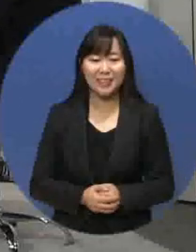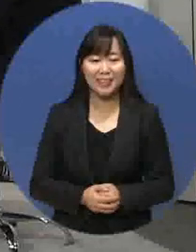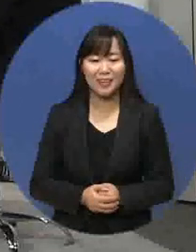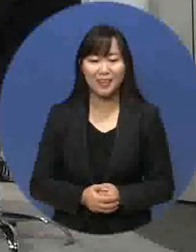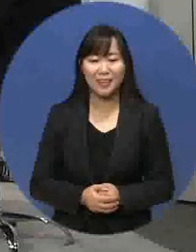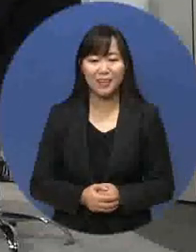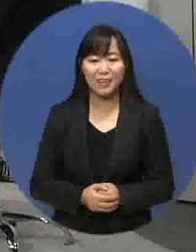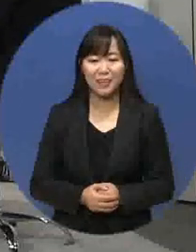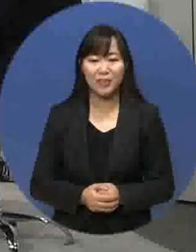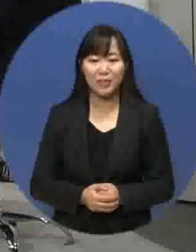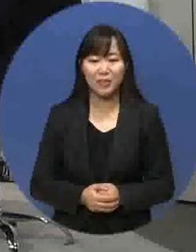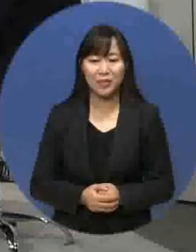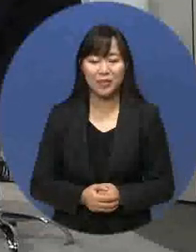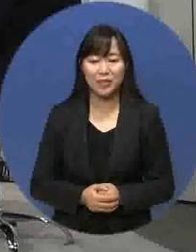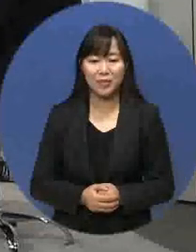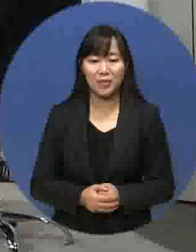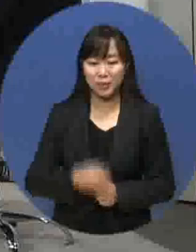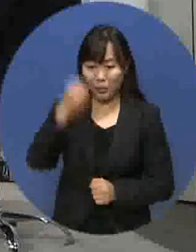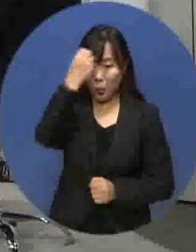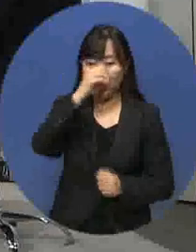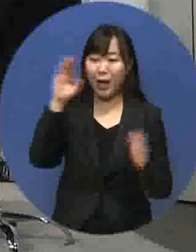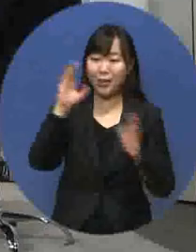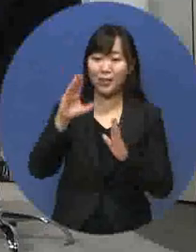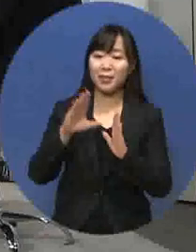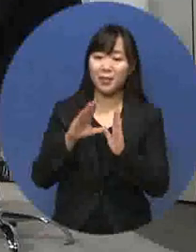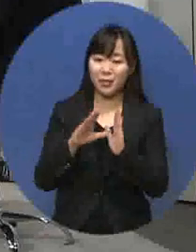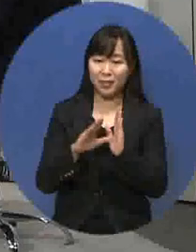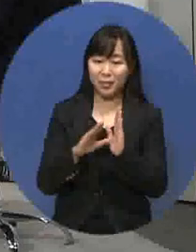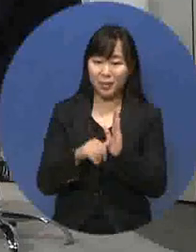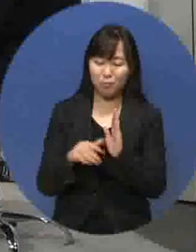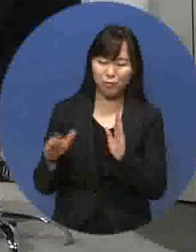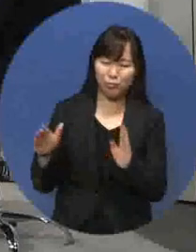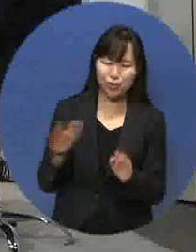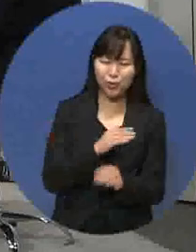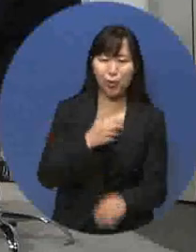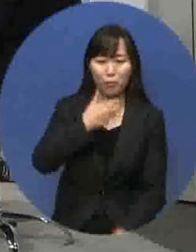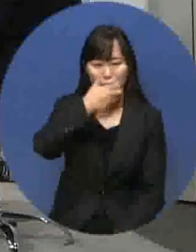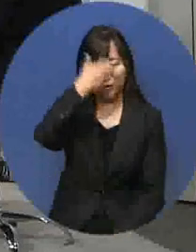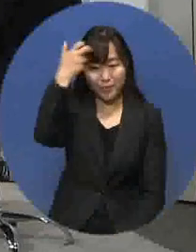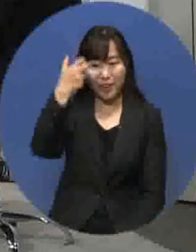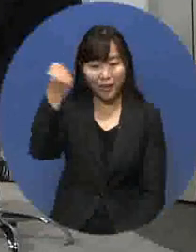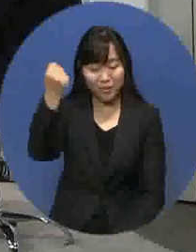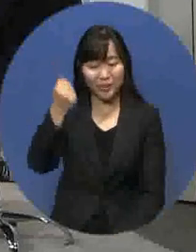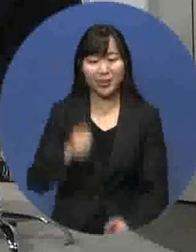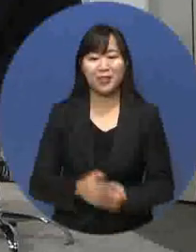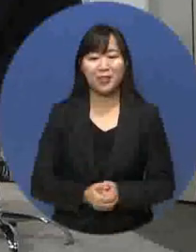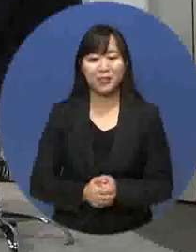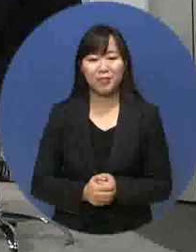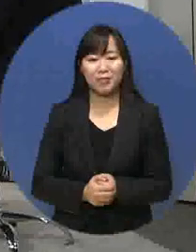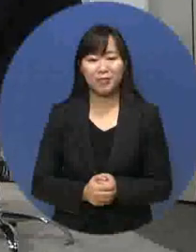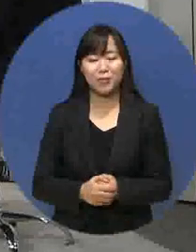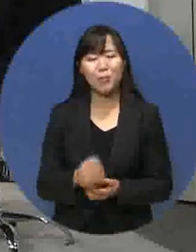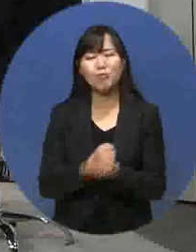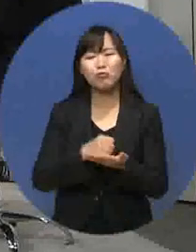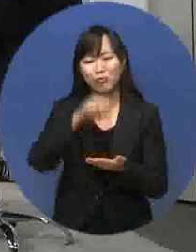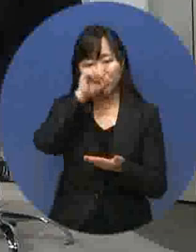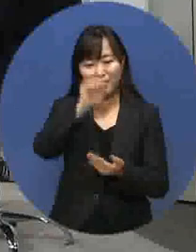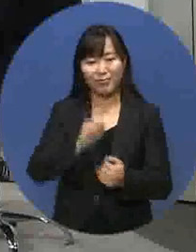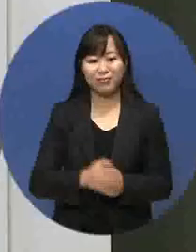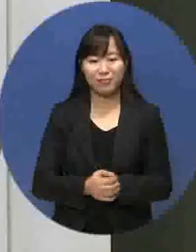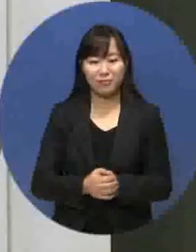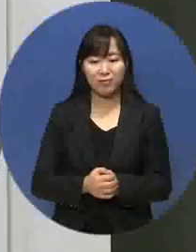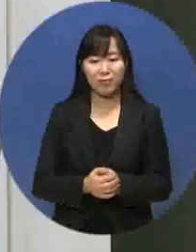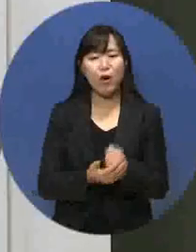아 그러니까 고등학교 시절부터 꿈을 가졌고. 예예예. 예, 예. 운이 좋았죠.